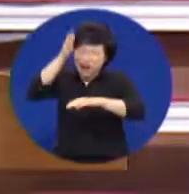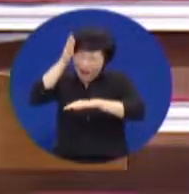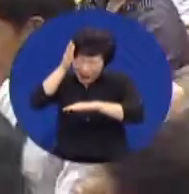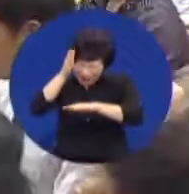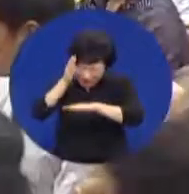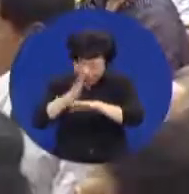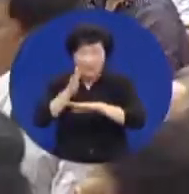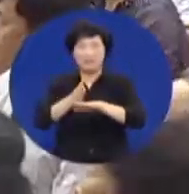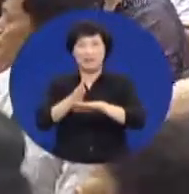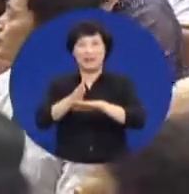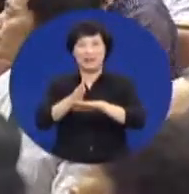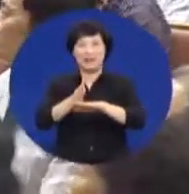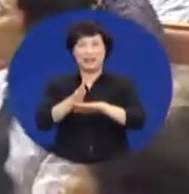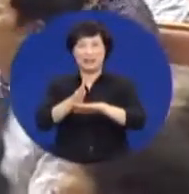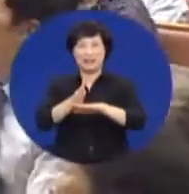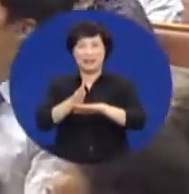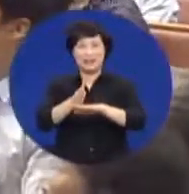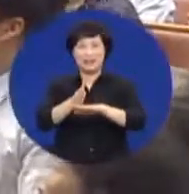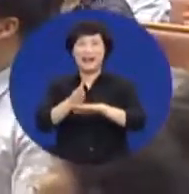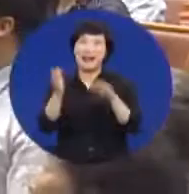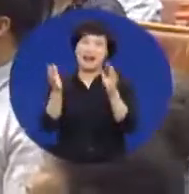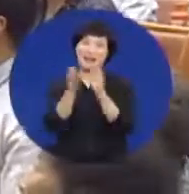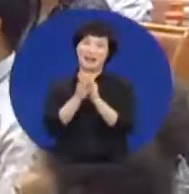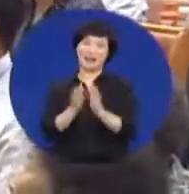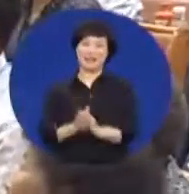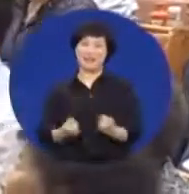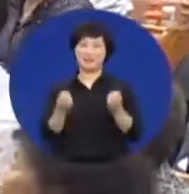감사합니다. 네. 할렐루야.